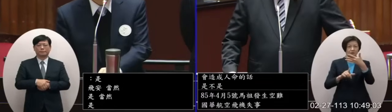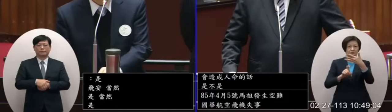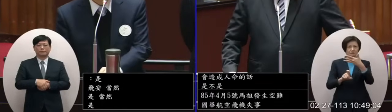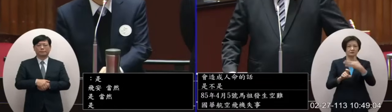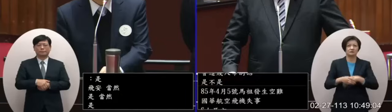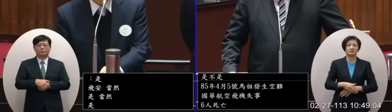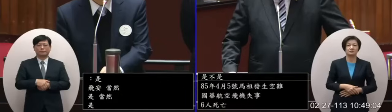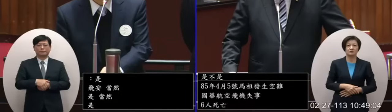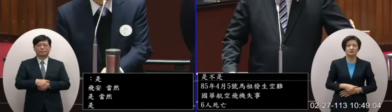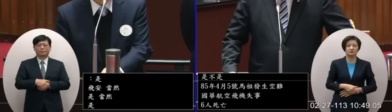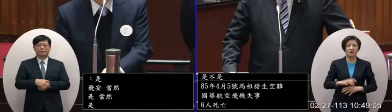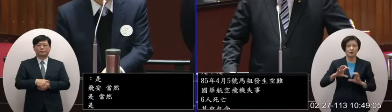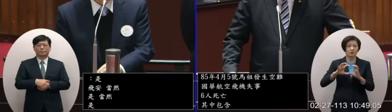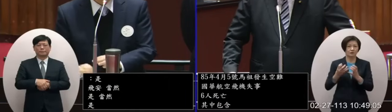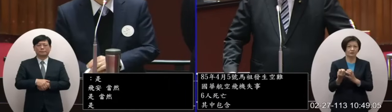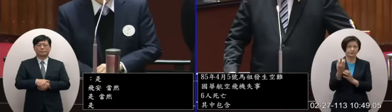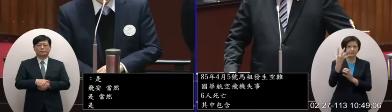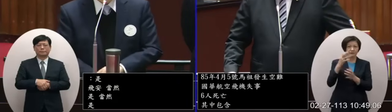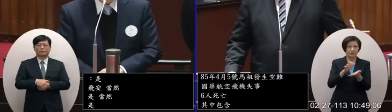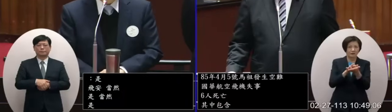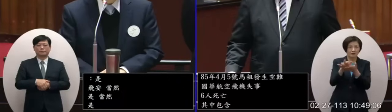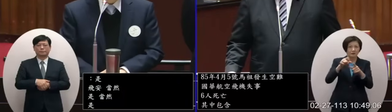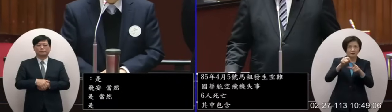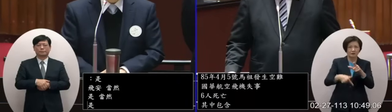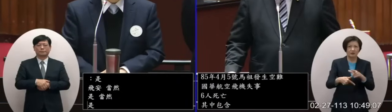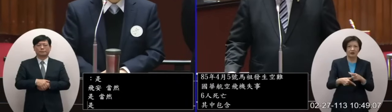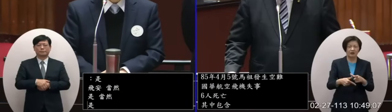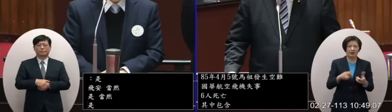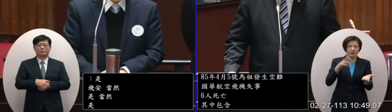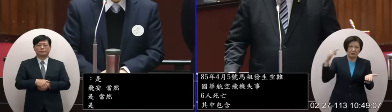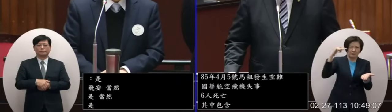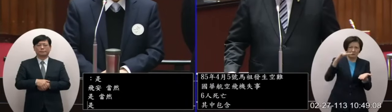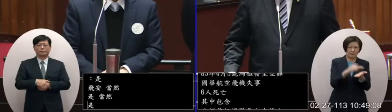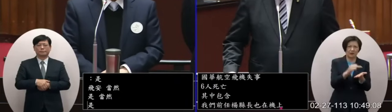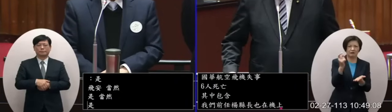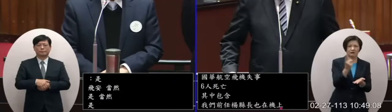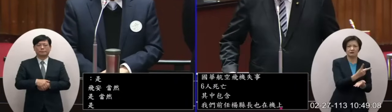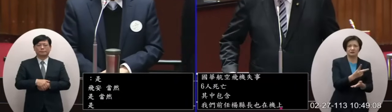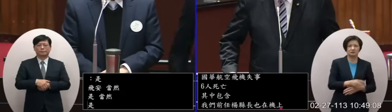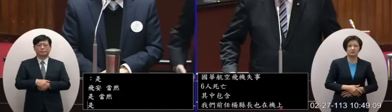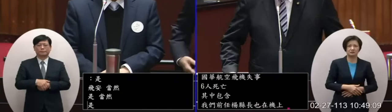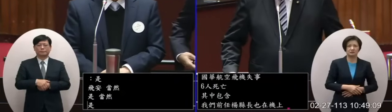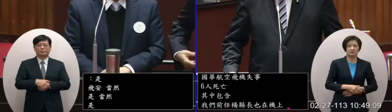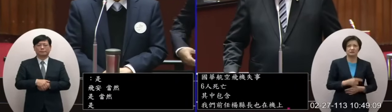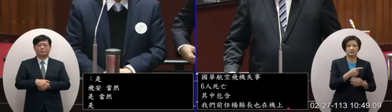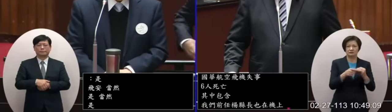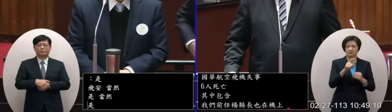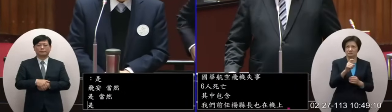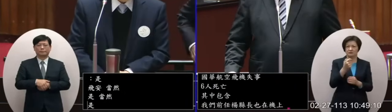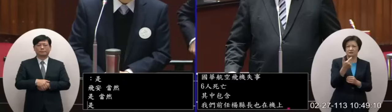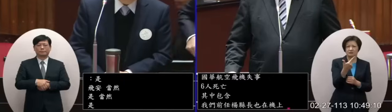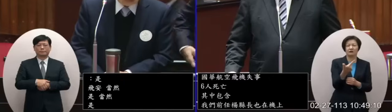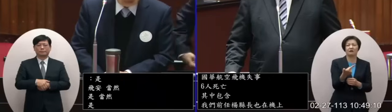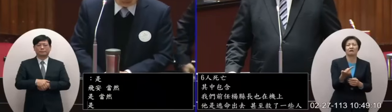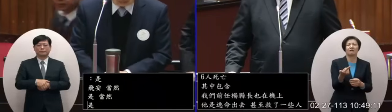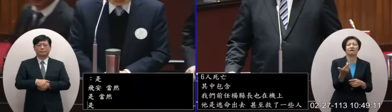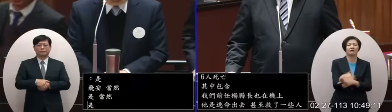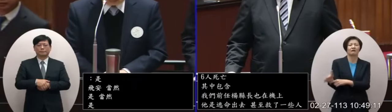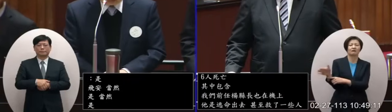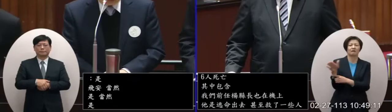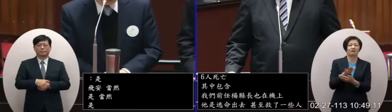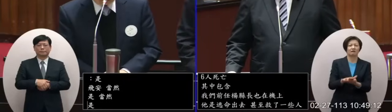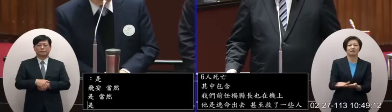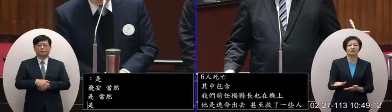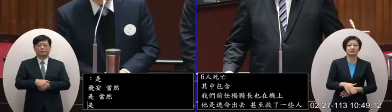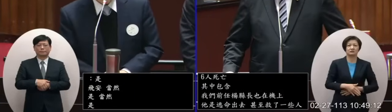1986年8月10号，国华航空又失事了，16个人全数罹难，其